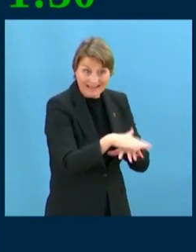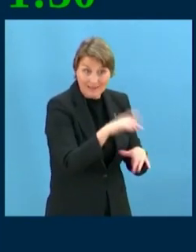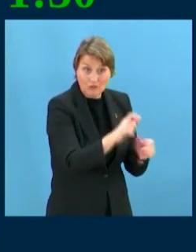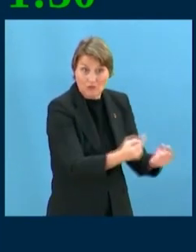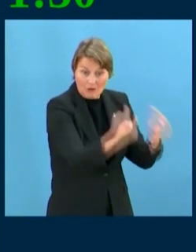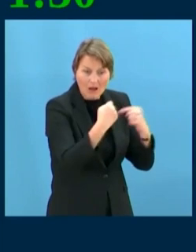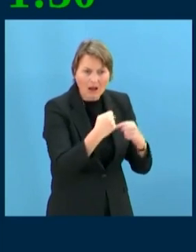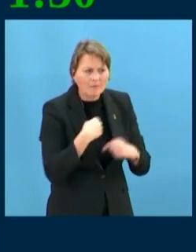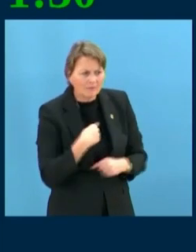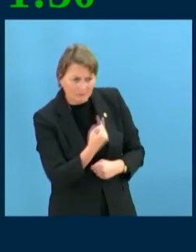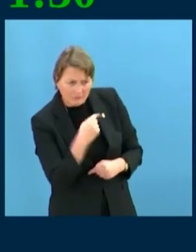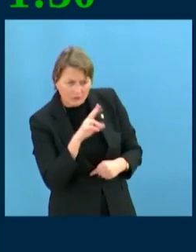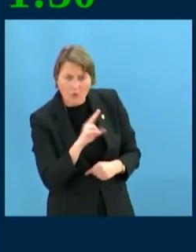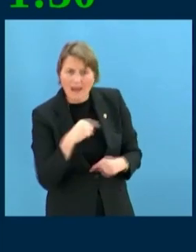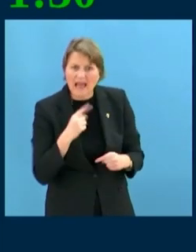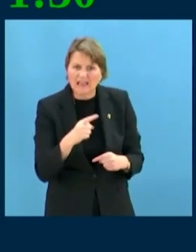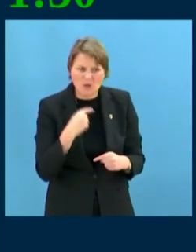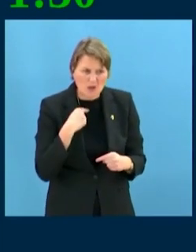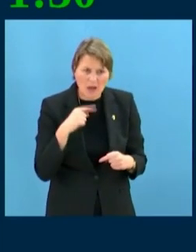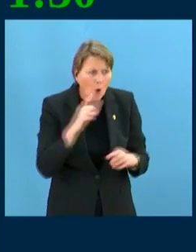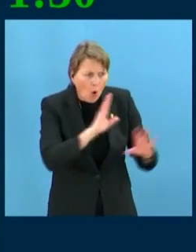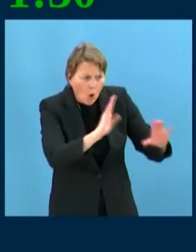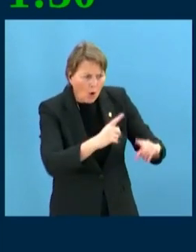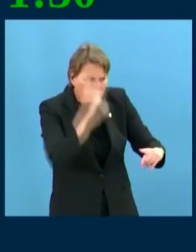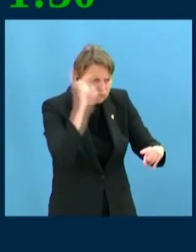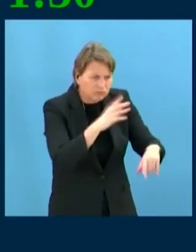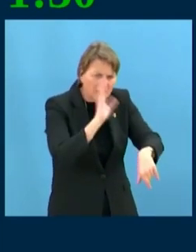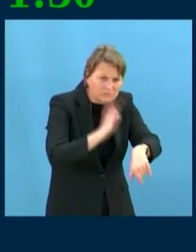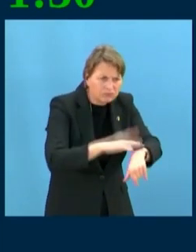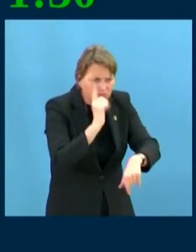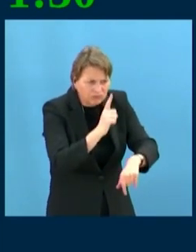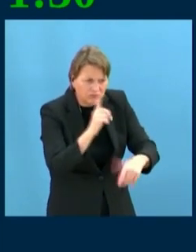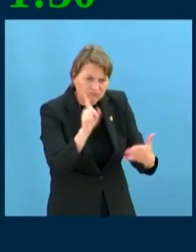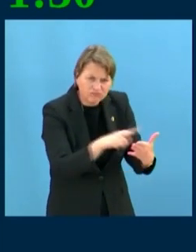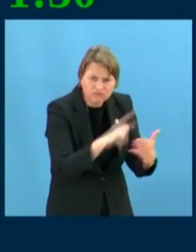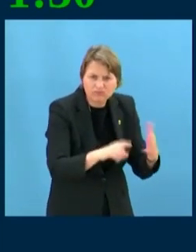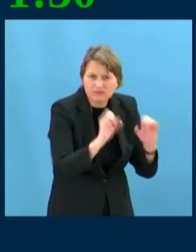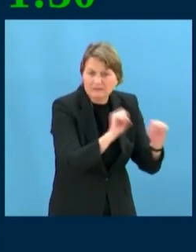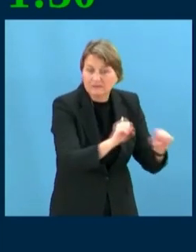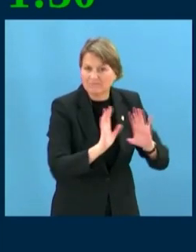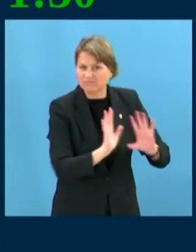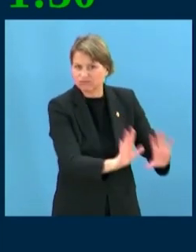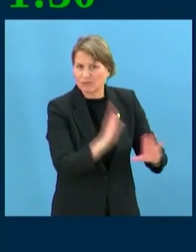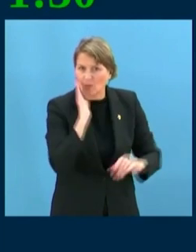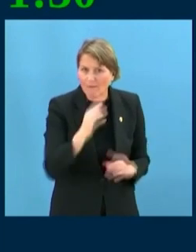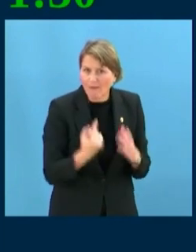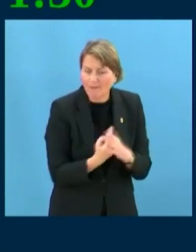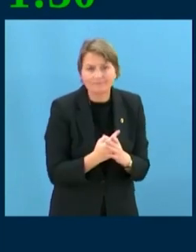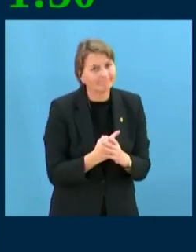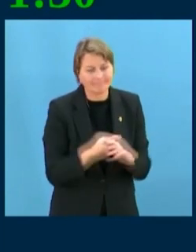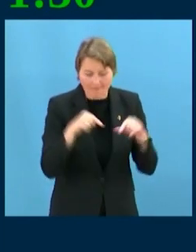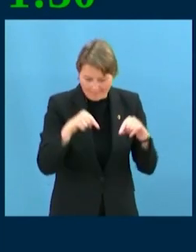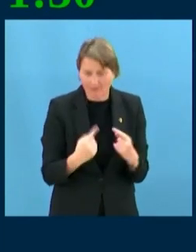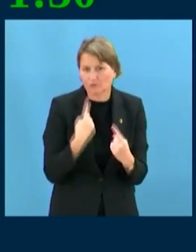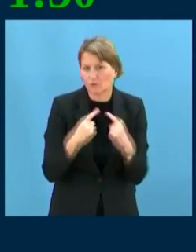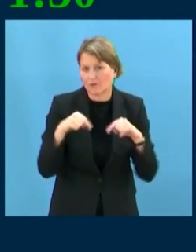geniş temsilini teşvik etmeliyiz yerli halkların temsilcilerini ilgilendiren bir diğer önemli